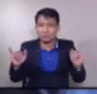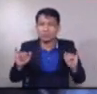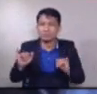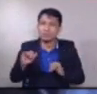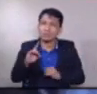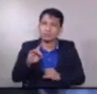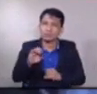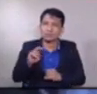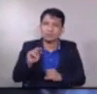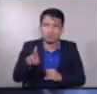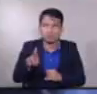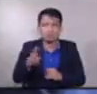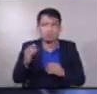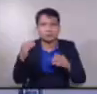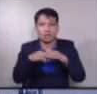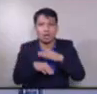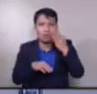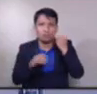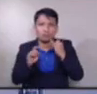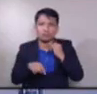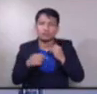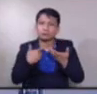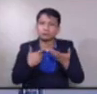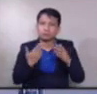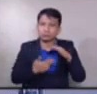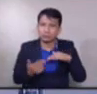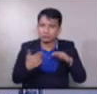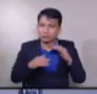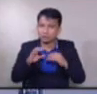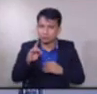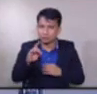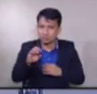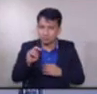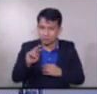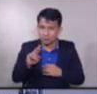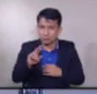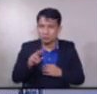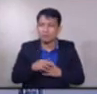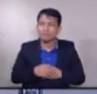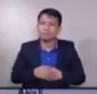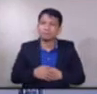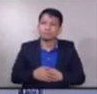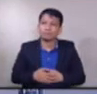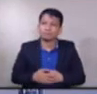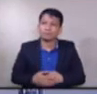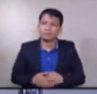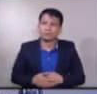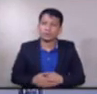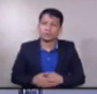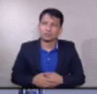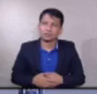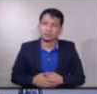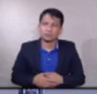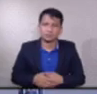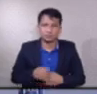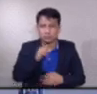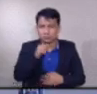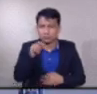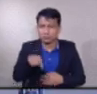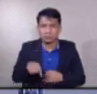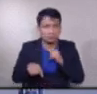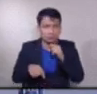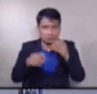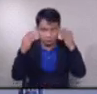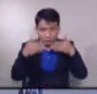kami makapasok-pasok dahil sabi nila, under ng DENR, hindi na under ng ancestral land. So these issues is not